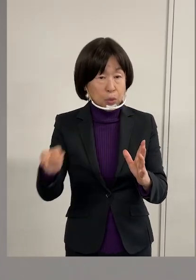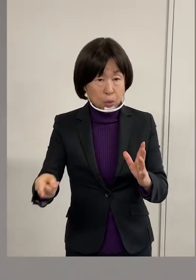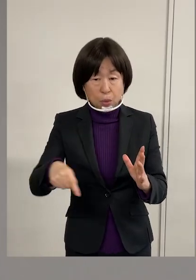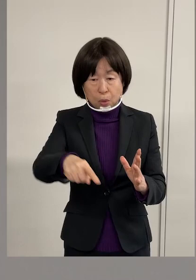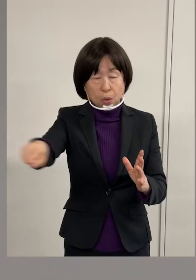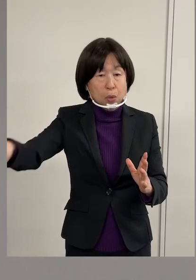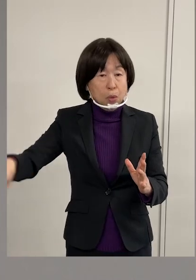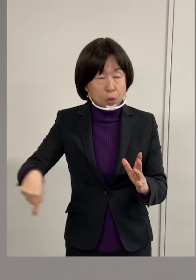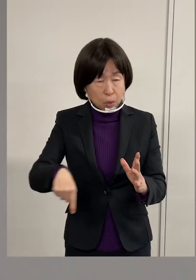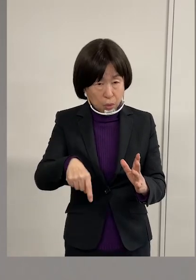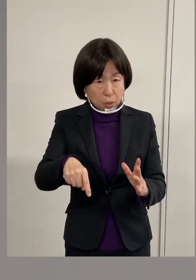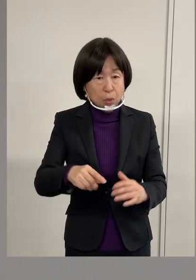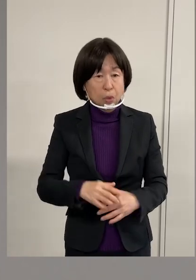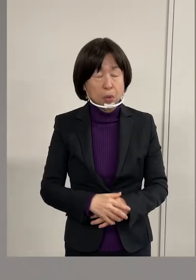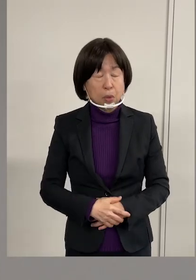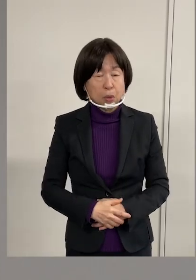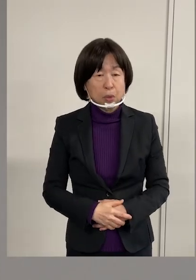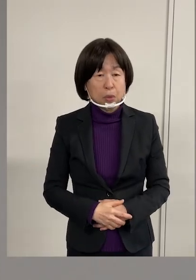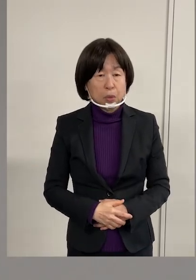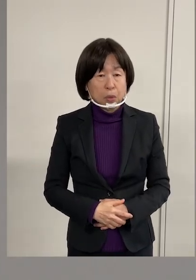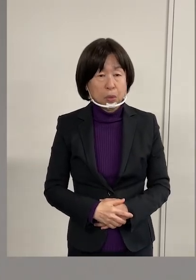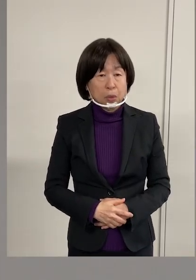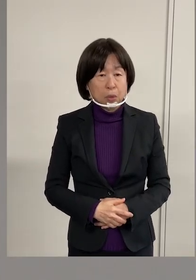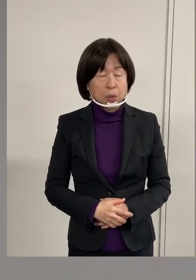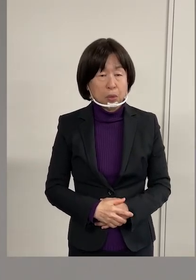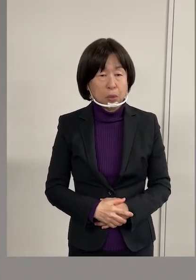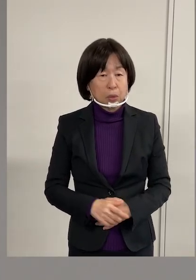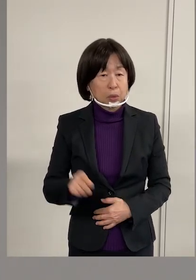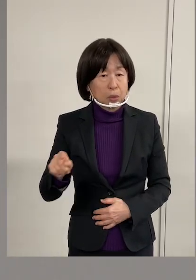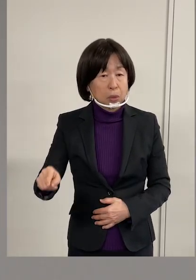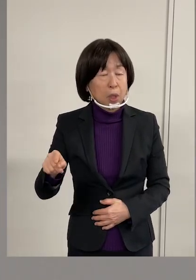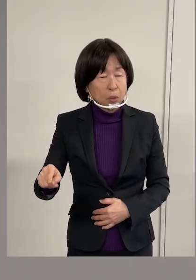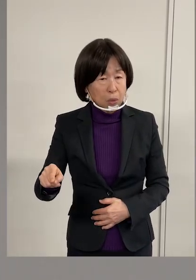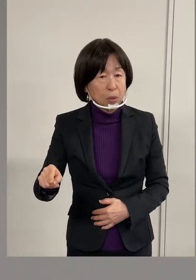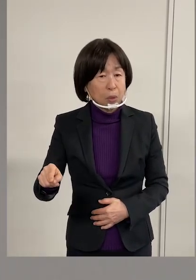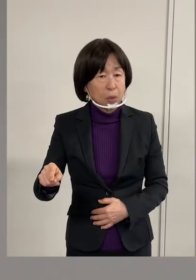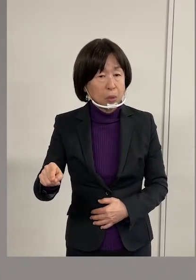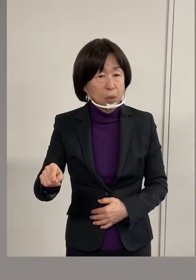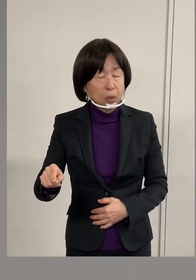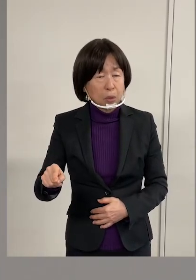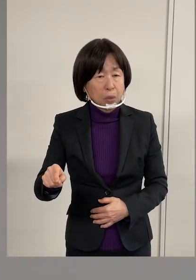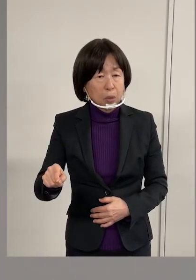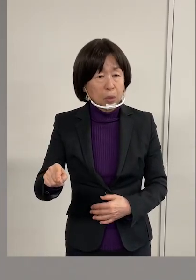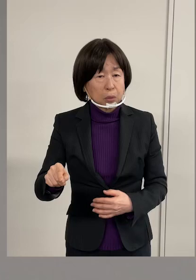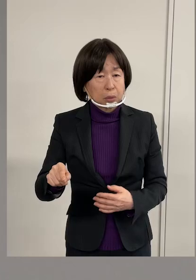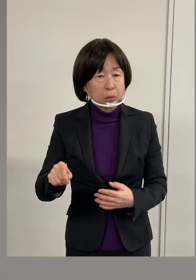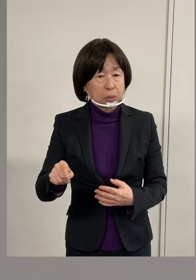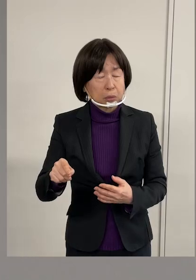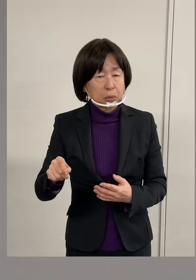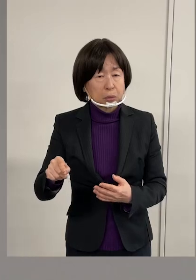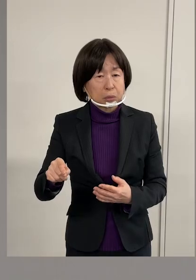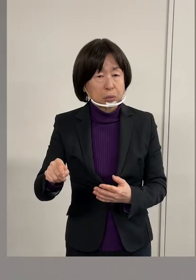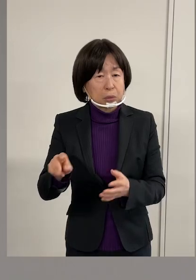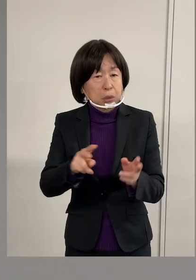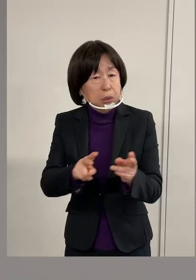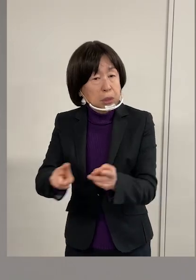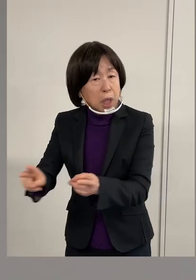が、その、前提としてですね、その暫定利用を、暫定整備をするということは、その